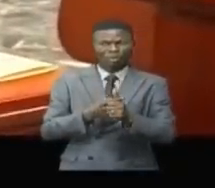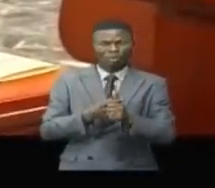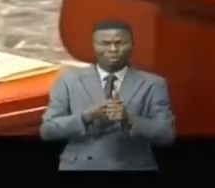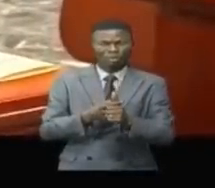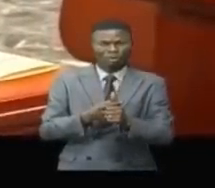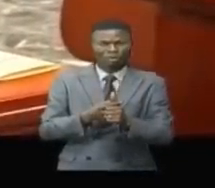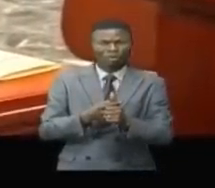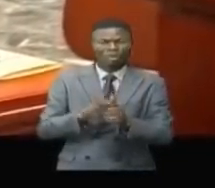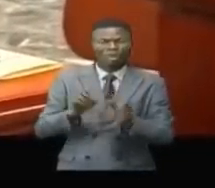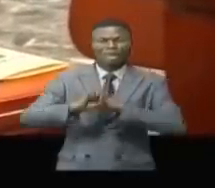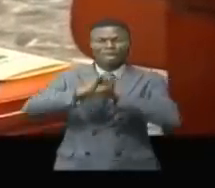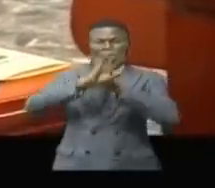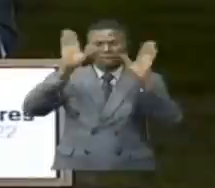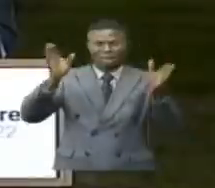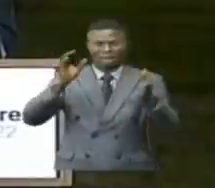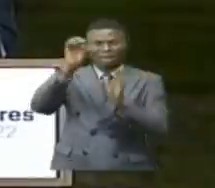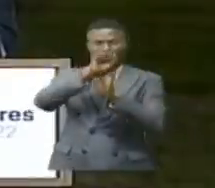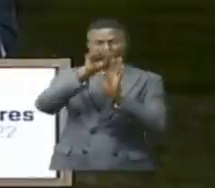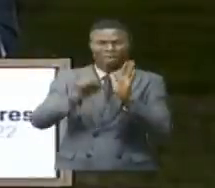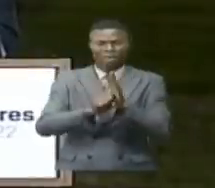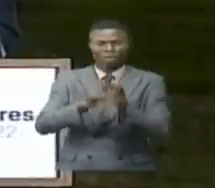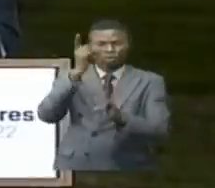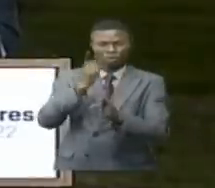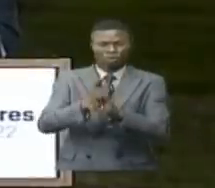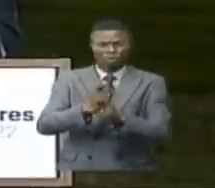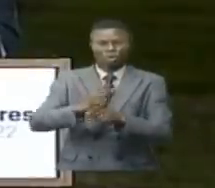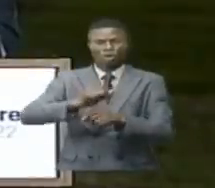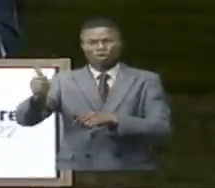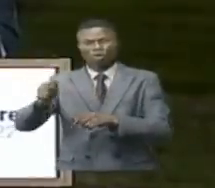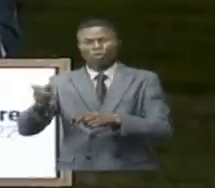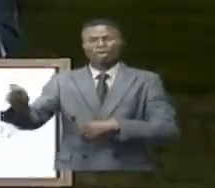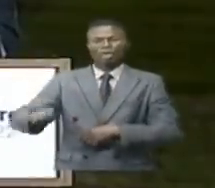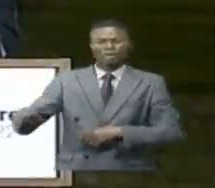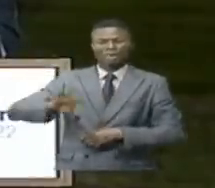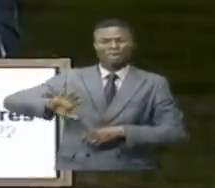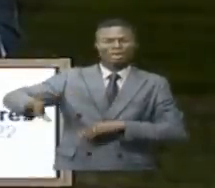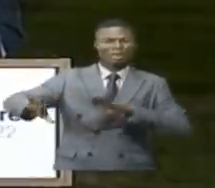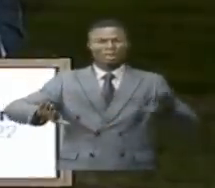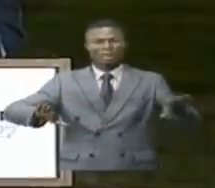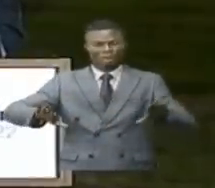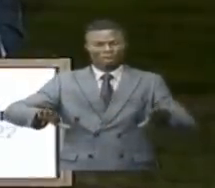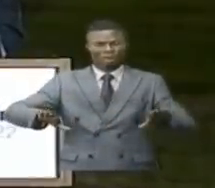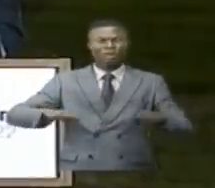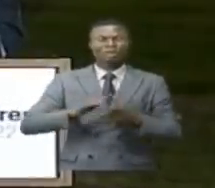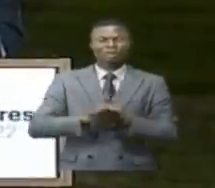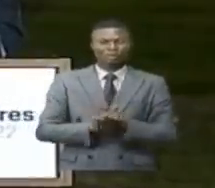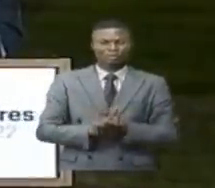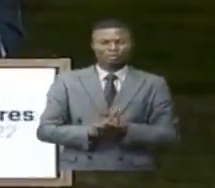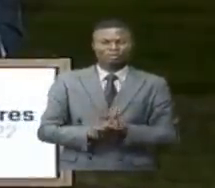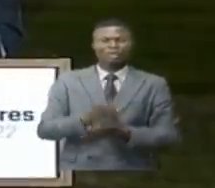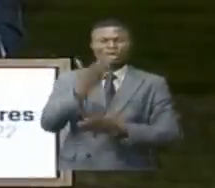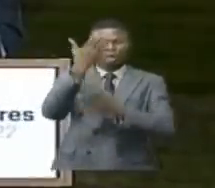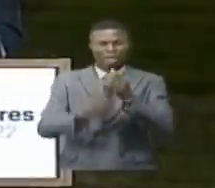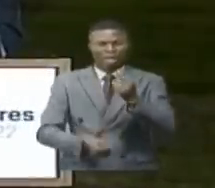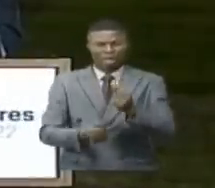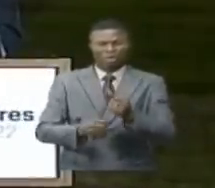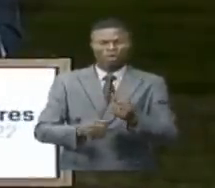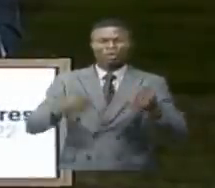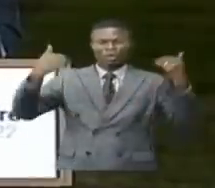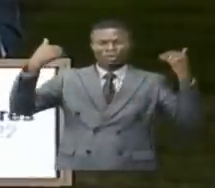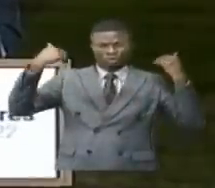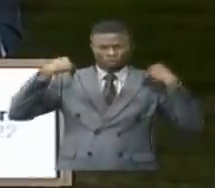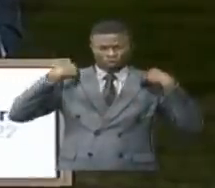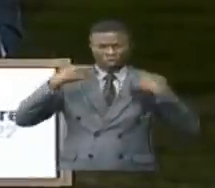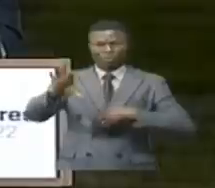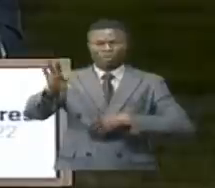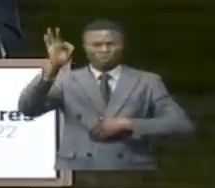la clarification du statut juridique de certaines entités territoriales décentralisées et déconcentrées, l'absence des animateurs dûment